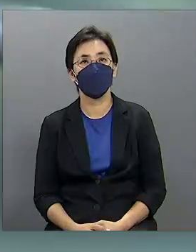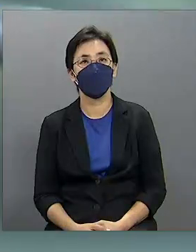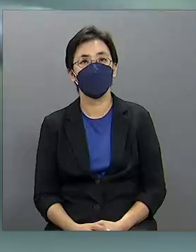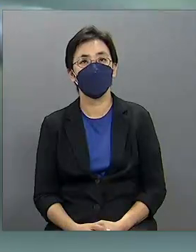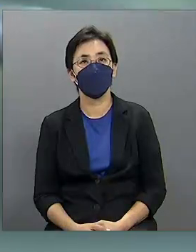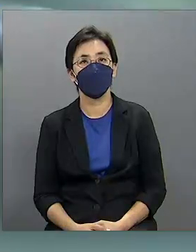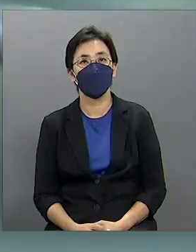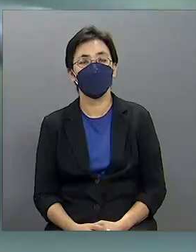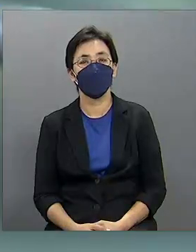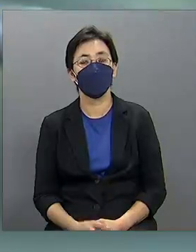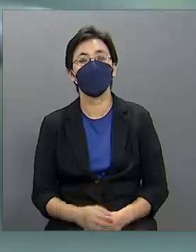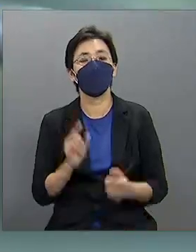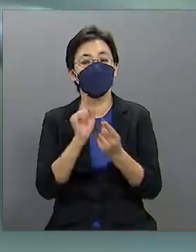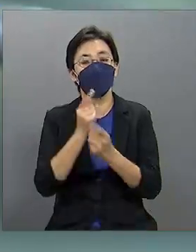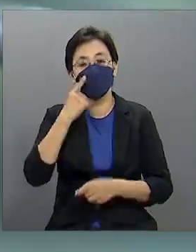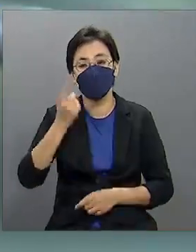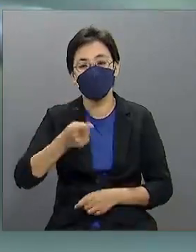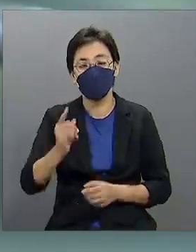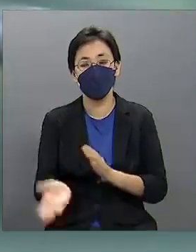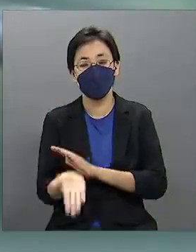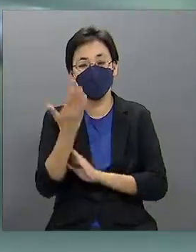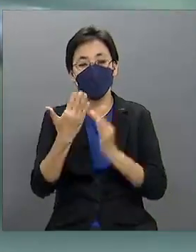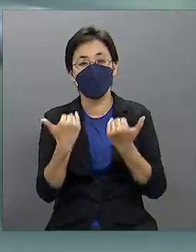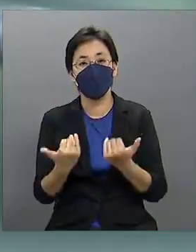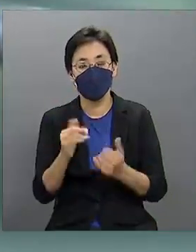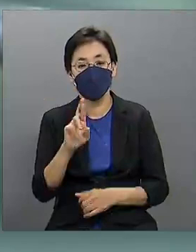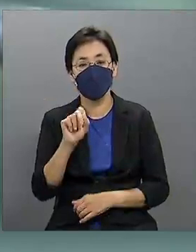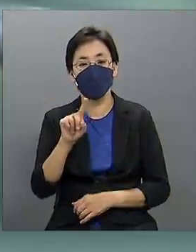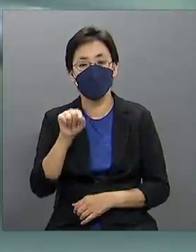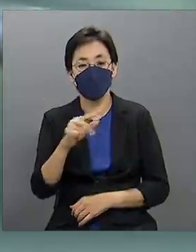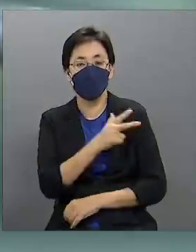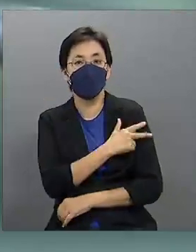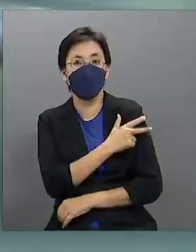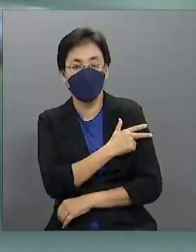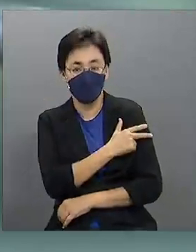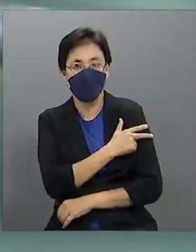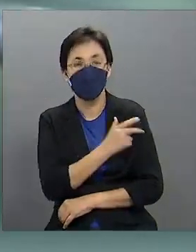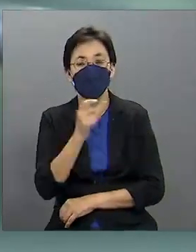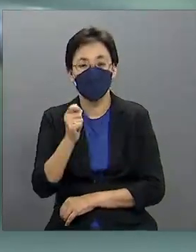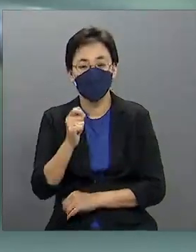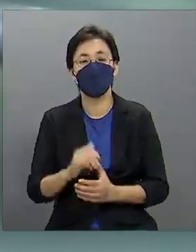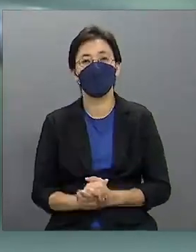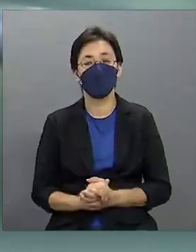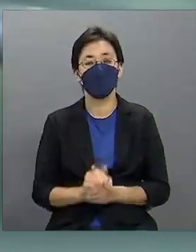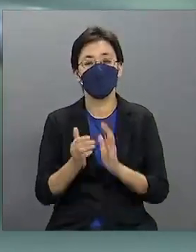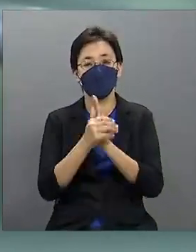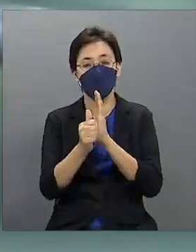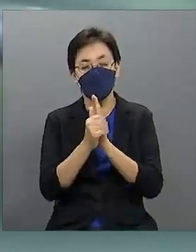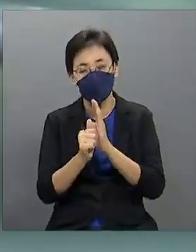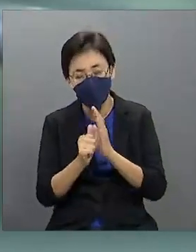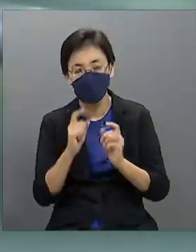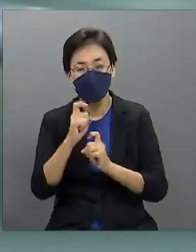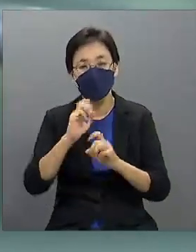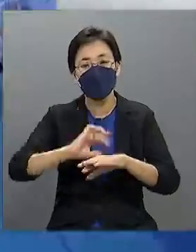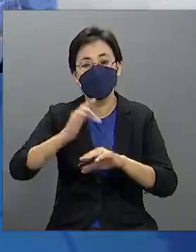และเช่นเคยนะคะ ช้วนี้เราอยู่กับรองศาทอาจาร์ ด็ออนวสภาษีผู้ชื่อชาญด้านภัยธรรมชาติ จากศูยวจัย นานาชาต